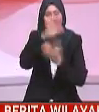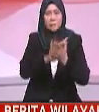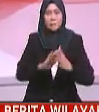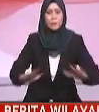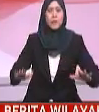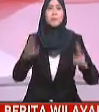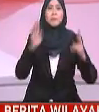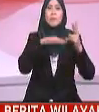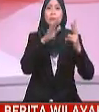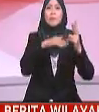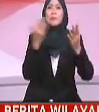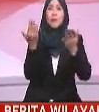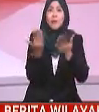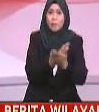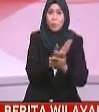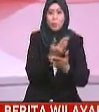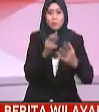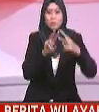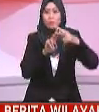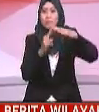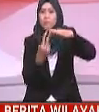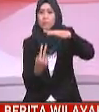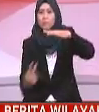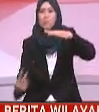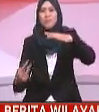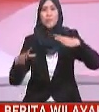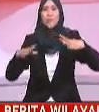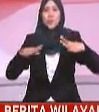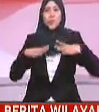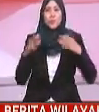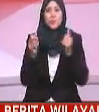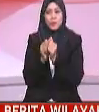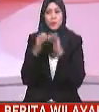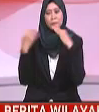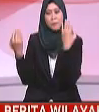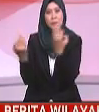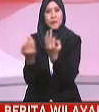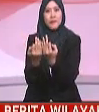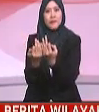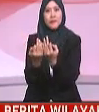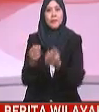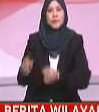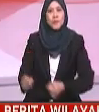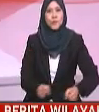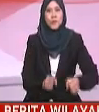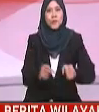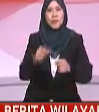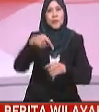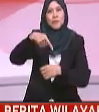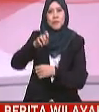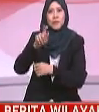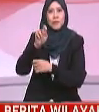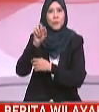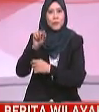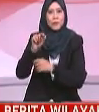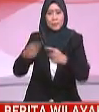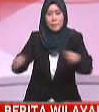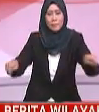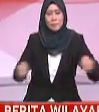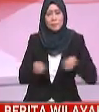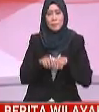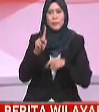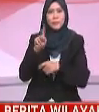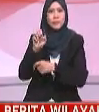menyelamat pengantin baharu yang dikhuatiri lemas ketika bercuti bersama ahli keluarganya di Sungai Petuang, Tasik Kenyir Sabtu